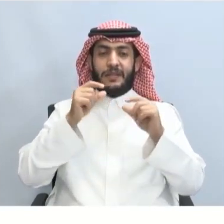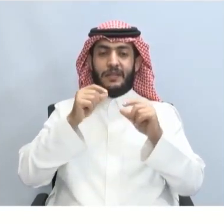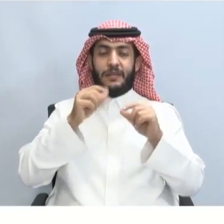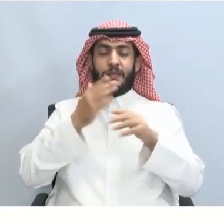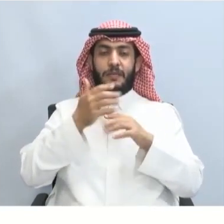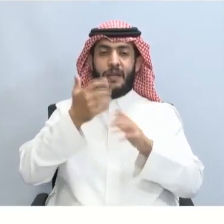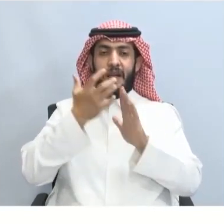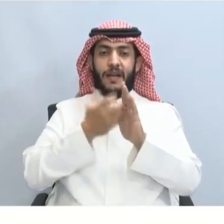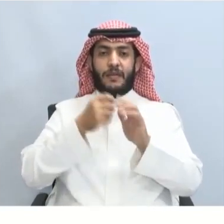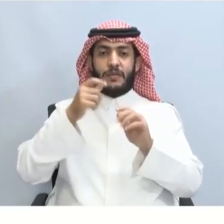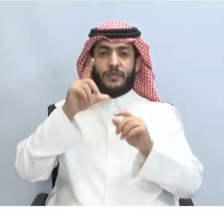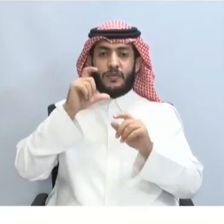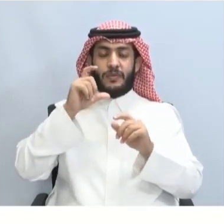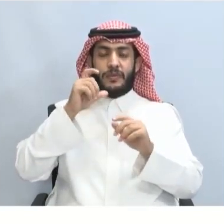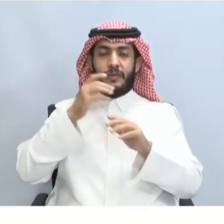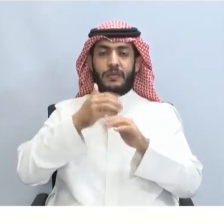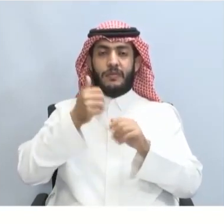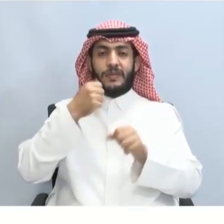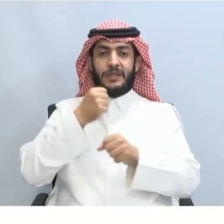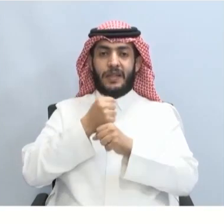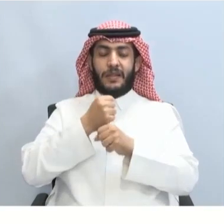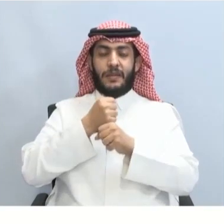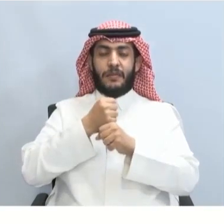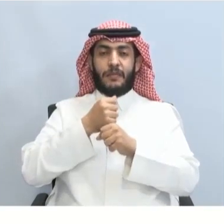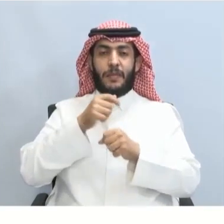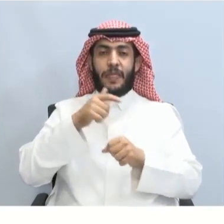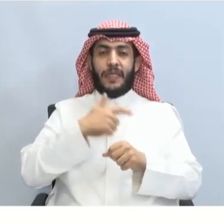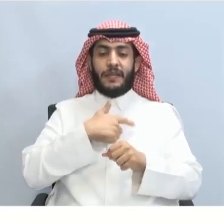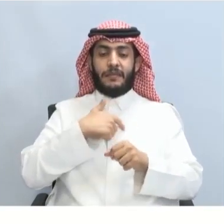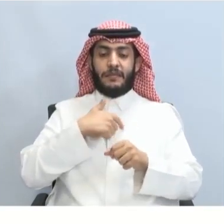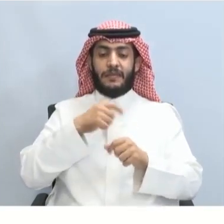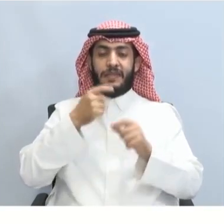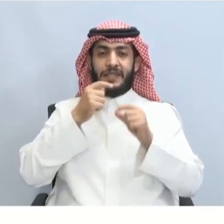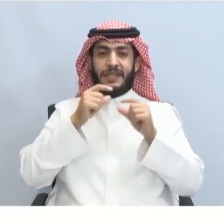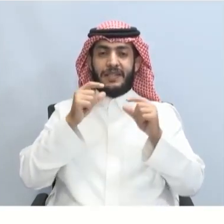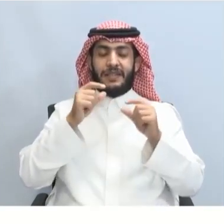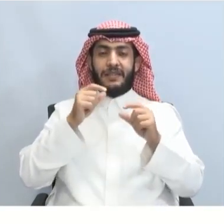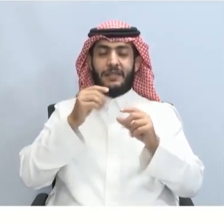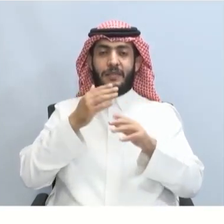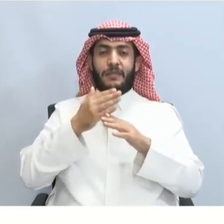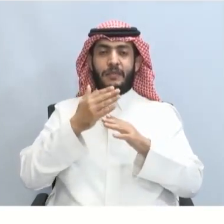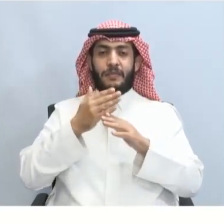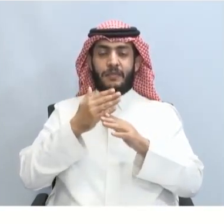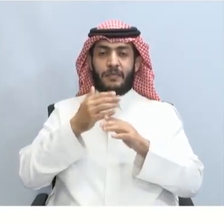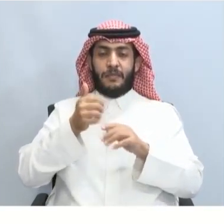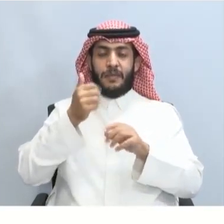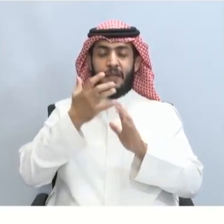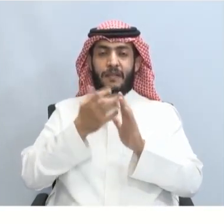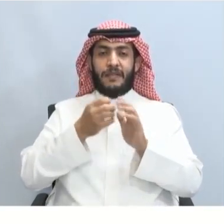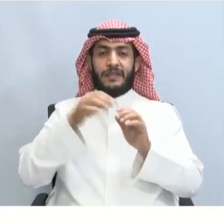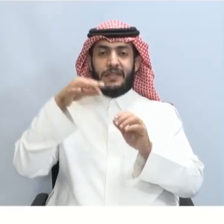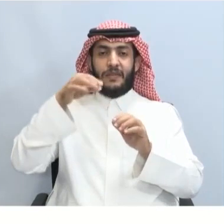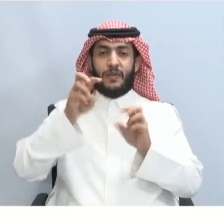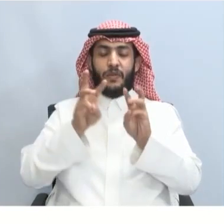يتم حفظ الصور التي ستستخدمها ومجلد باسم بيجز حيث سيتم حفظ الصفحات